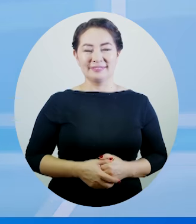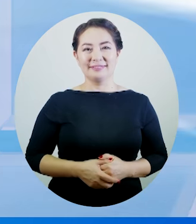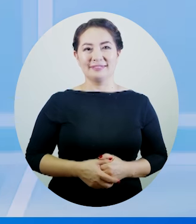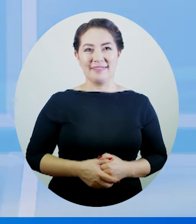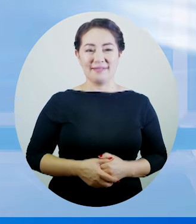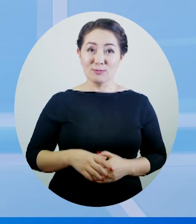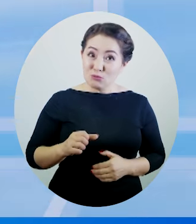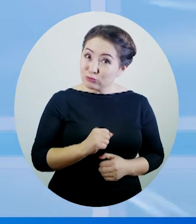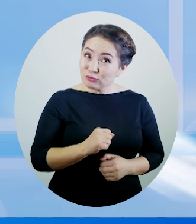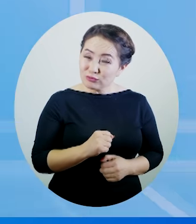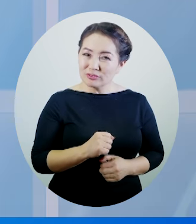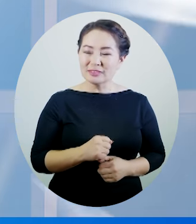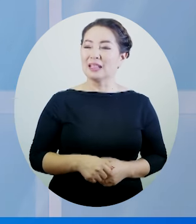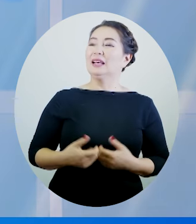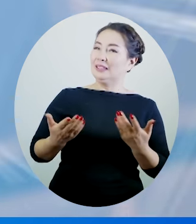Шү. Мөнгнардаа.